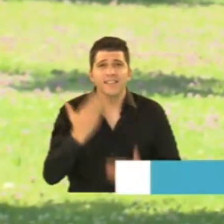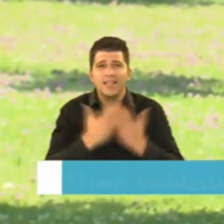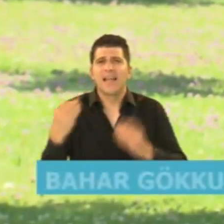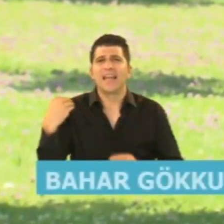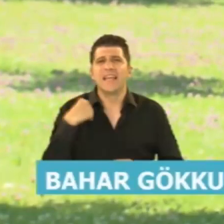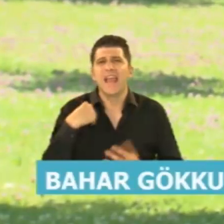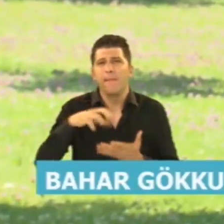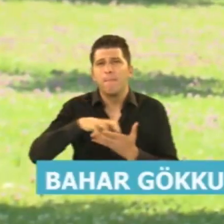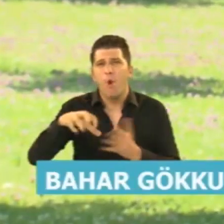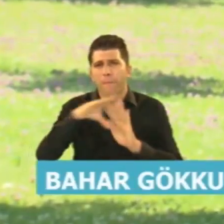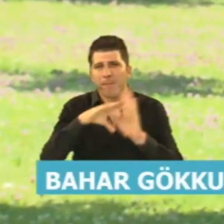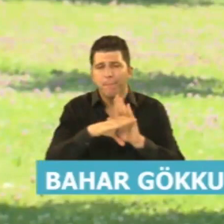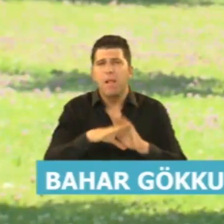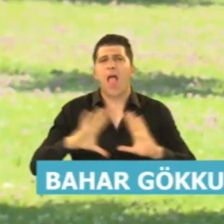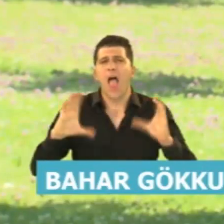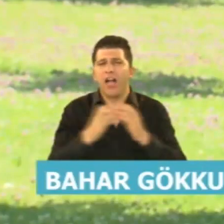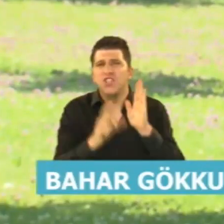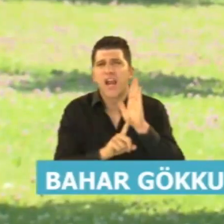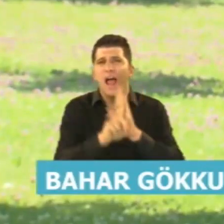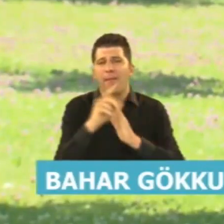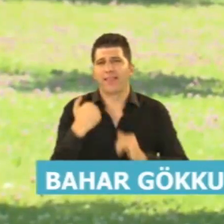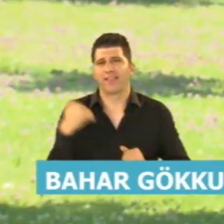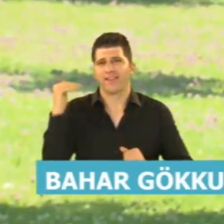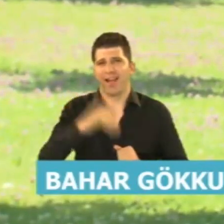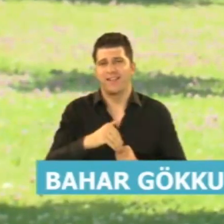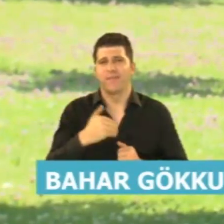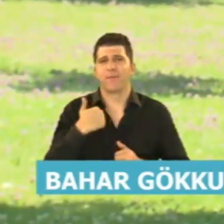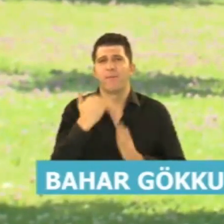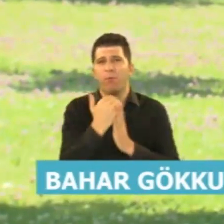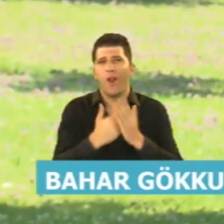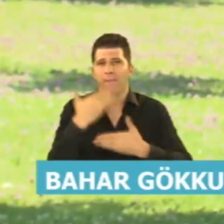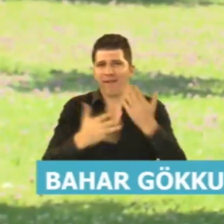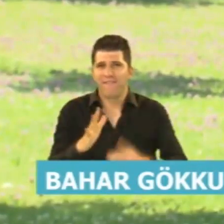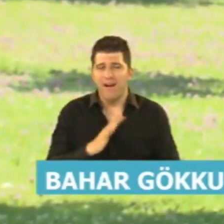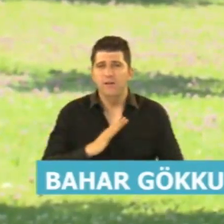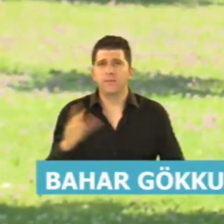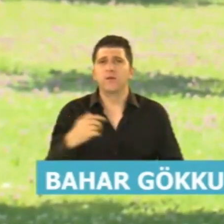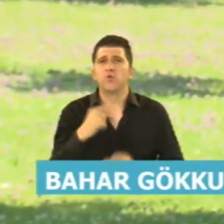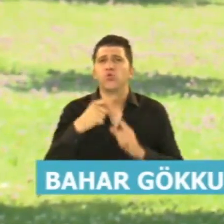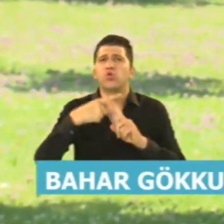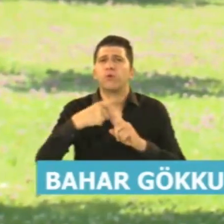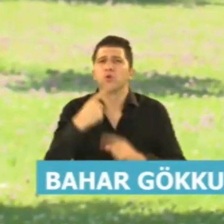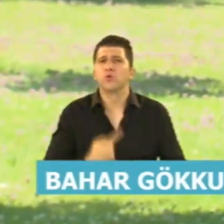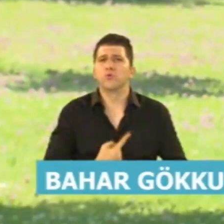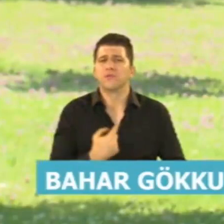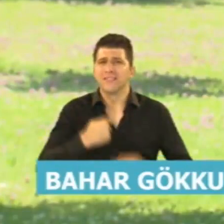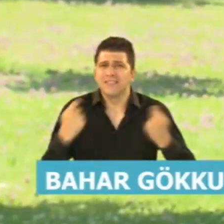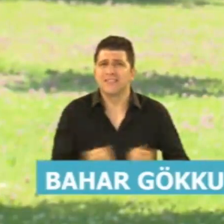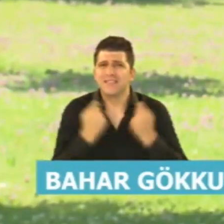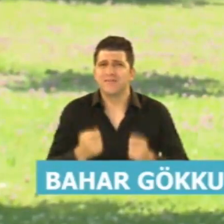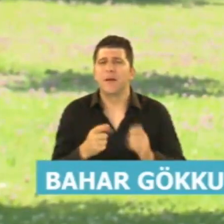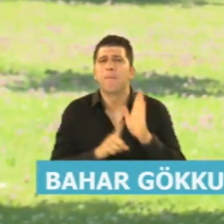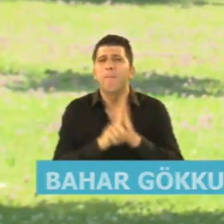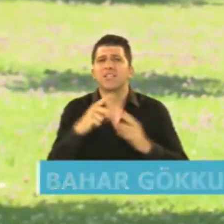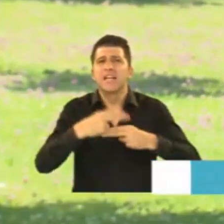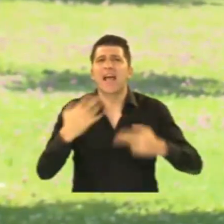Sevgili seyirciler, yeni bölümümüzle her şeye rağmenle karşınızdayız. Umut ve azimle yola çıkılmış, başarıyla